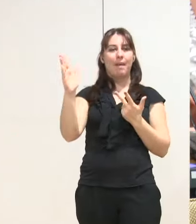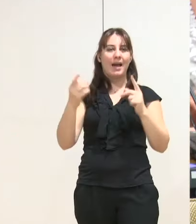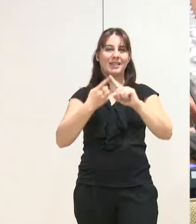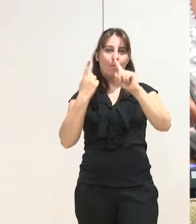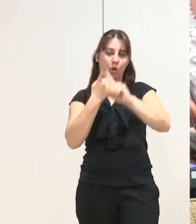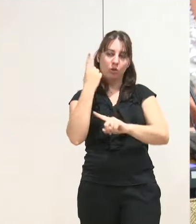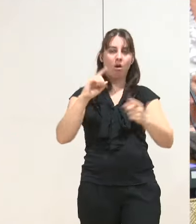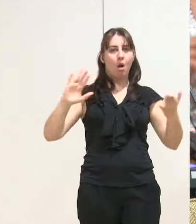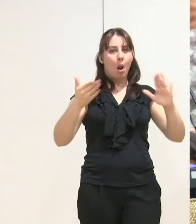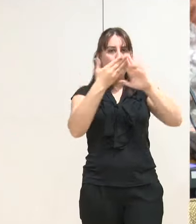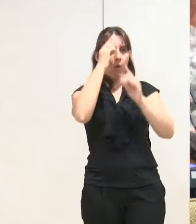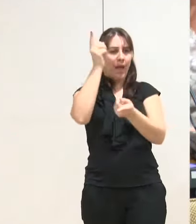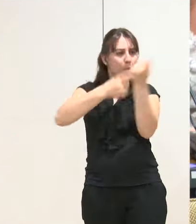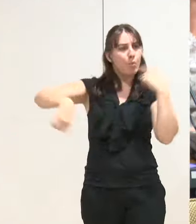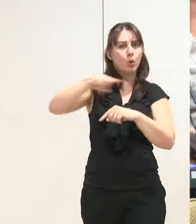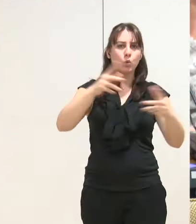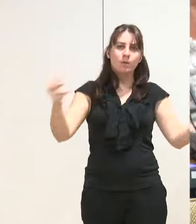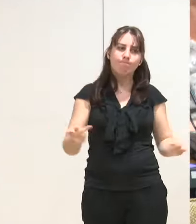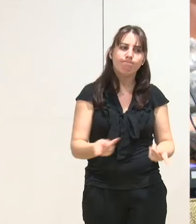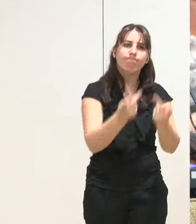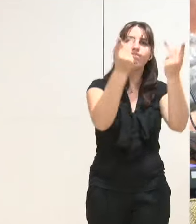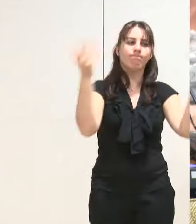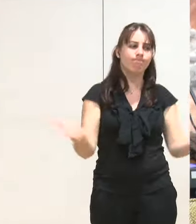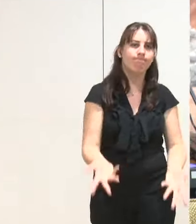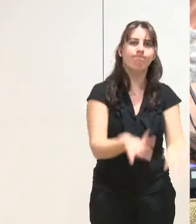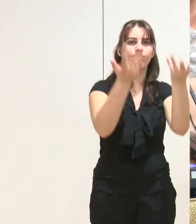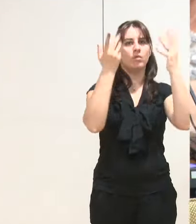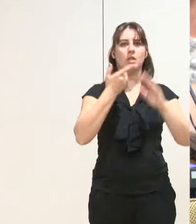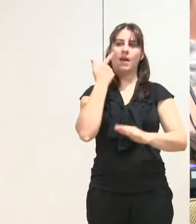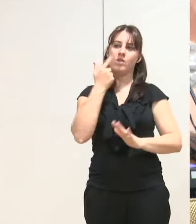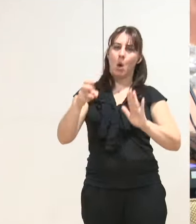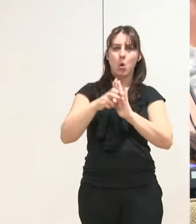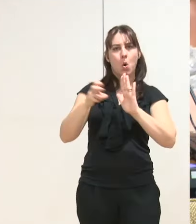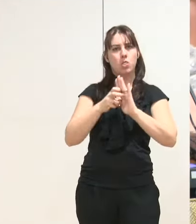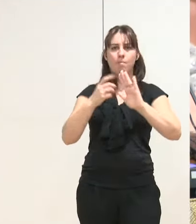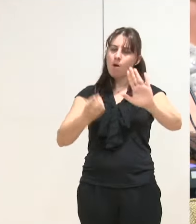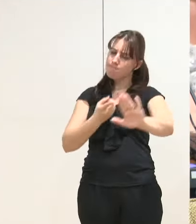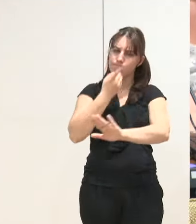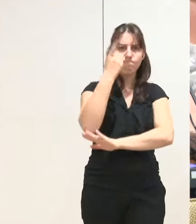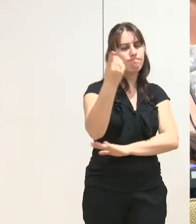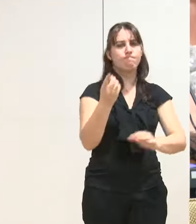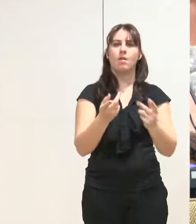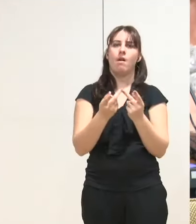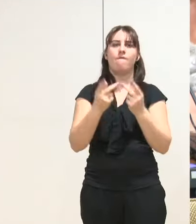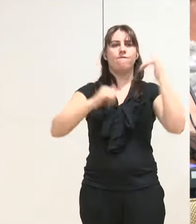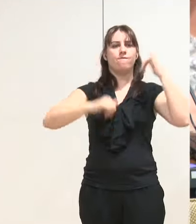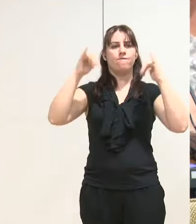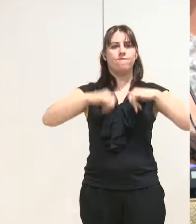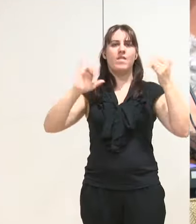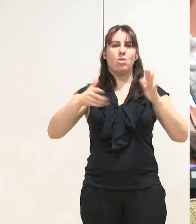valoriser la montagne pour tous pour nous c'est aussi inscrire durablement Grenoble dans la fête de la montagne qui est le weekend prochain celui du